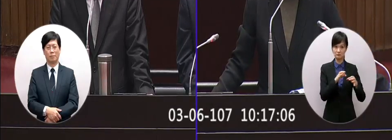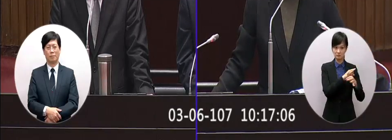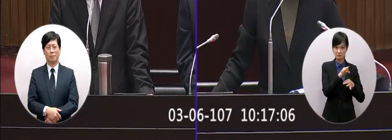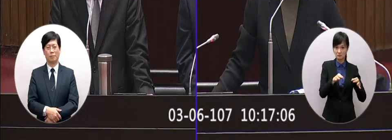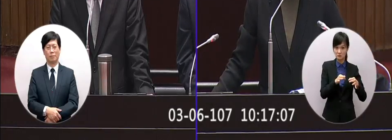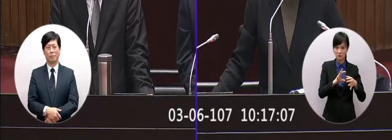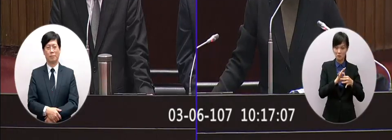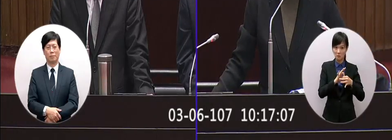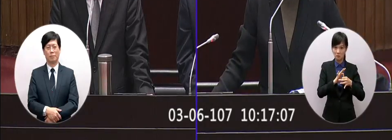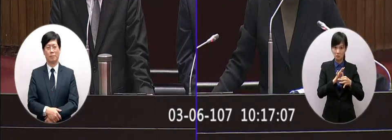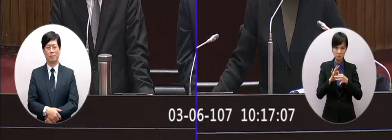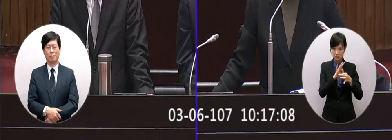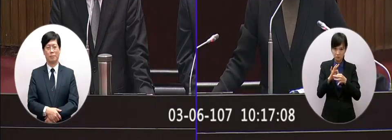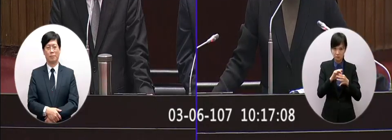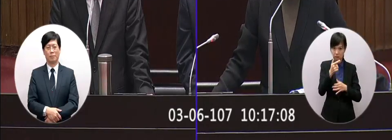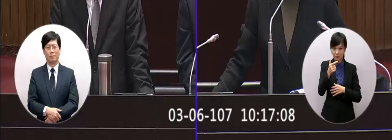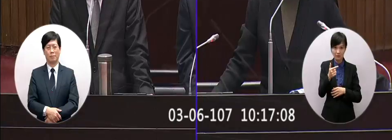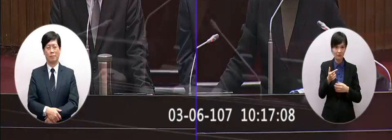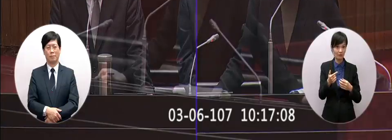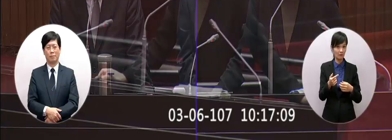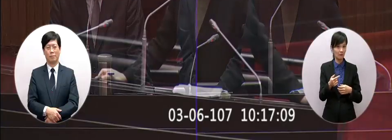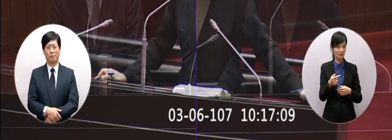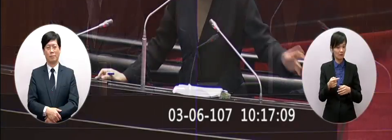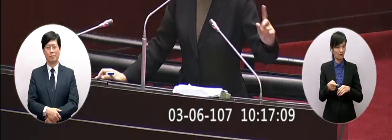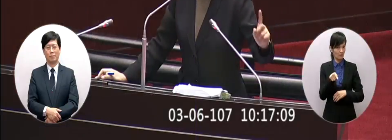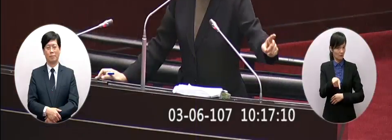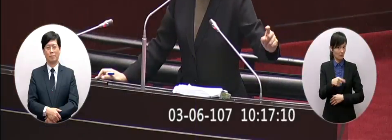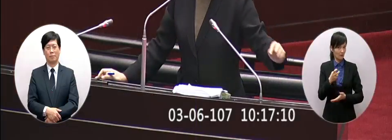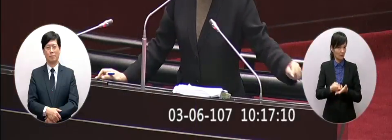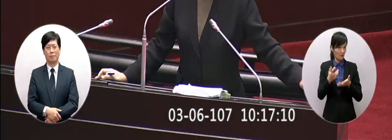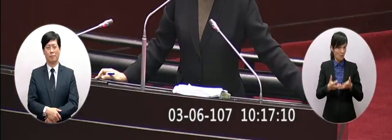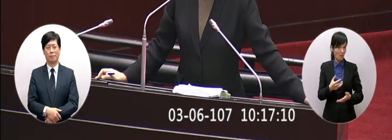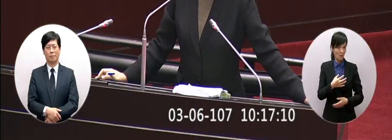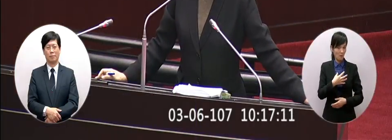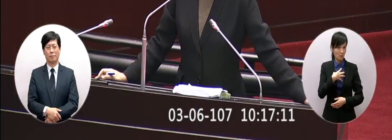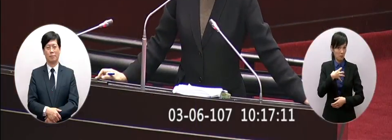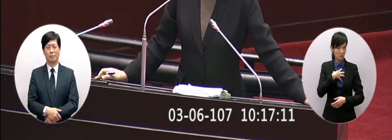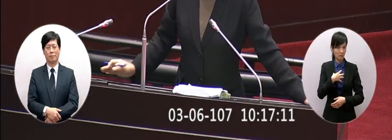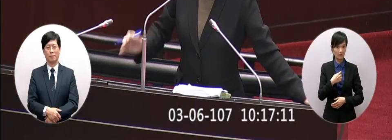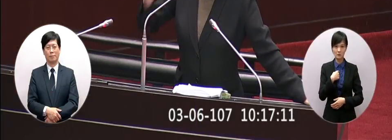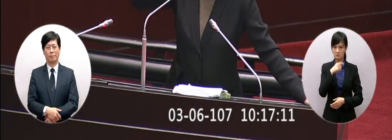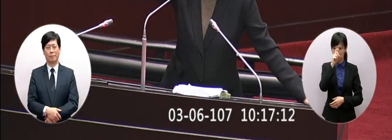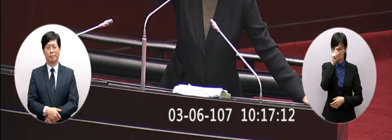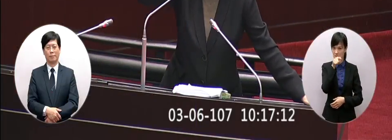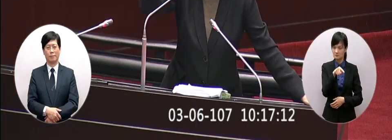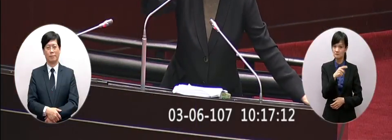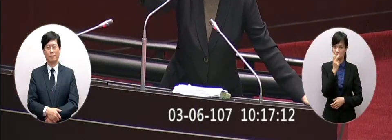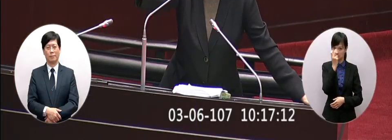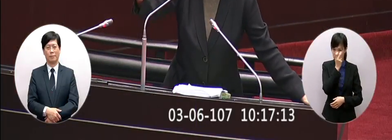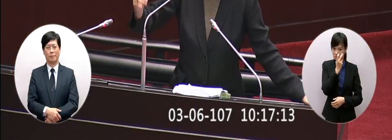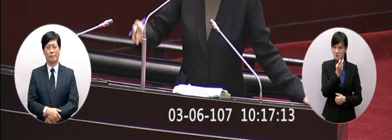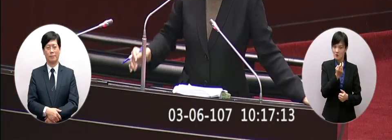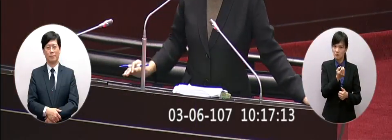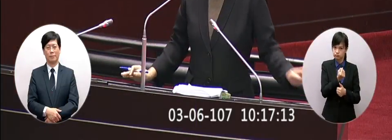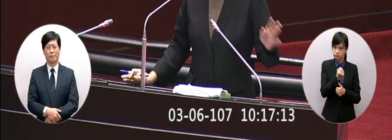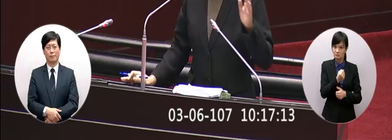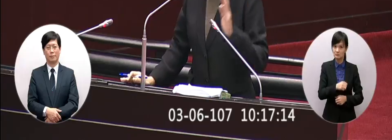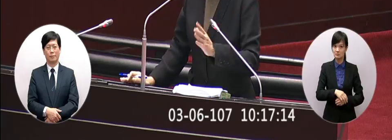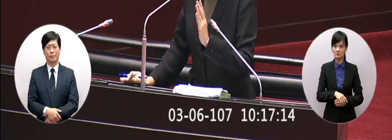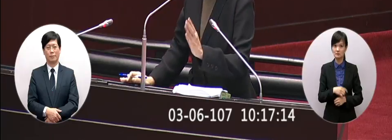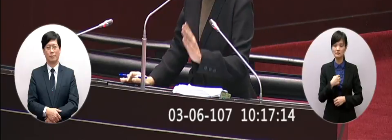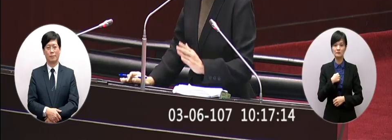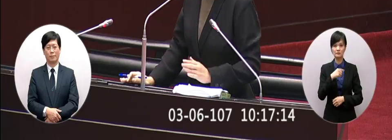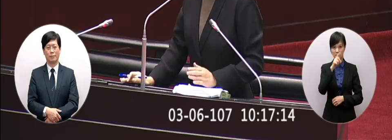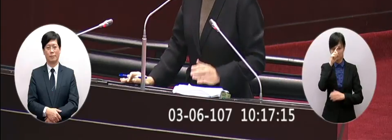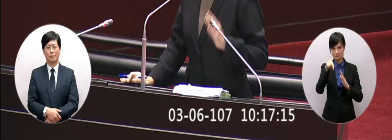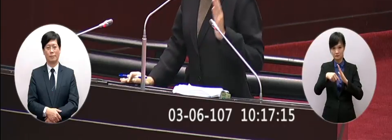重，我希望您好好监督1000亿的预算。我也希望更要求院长您